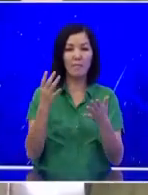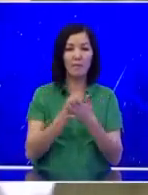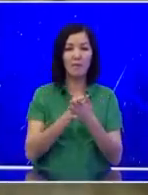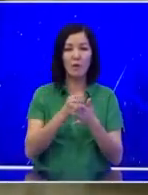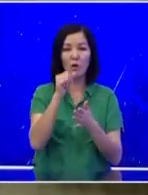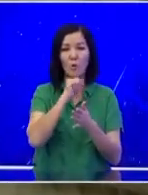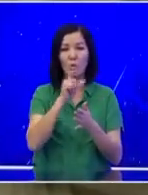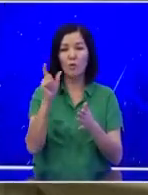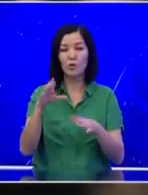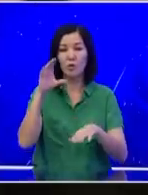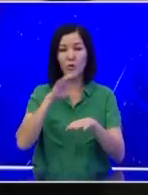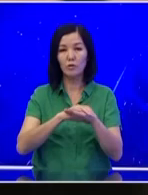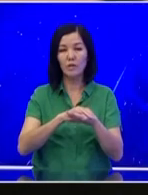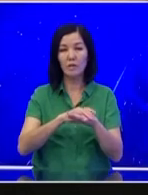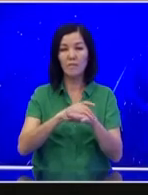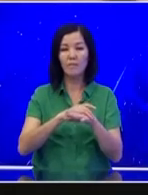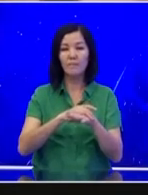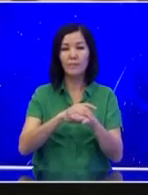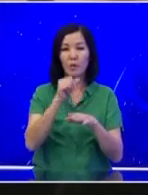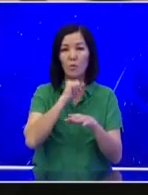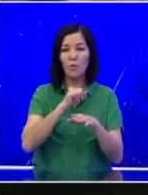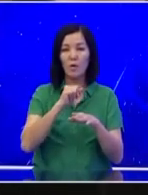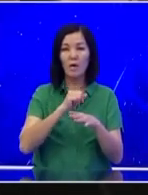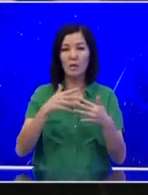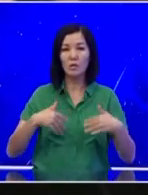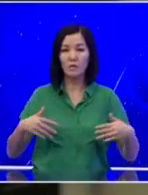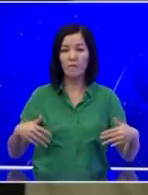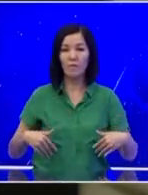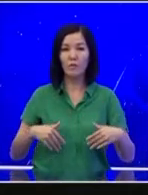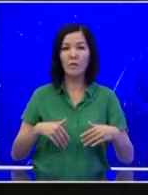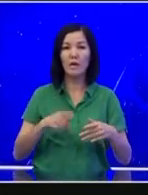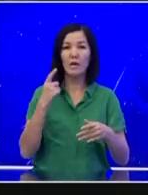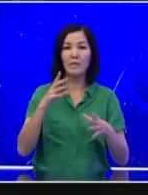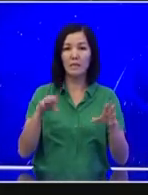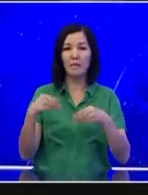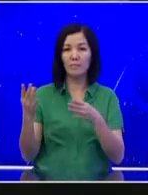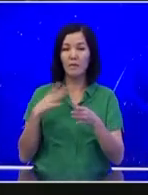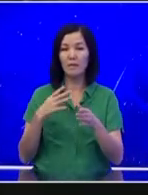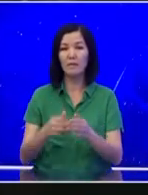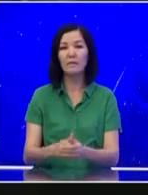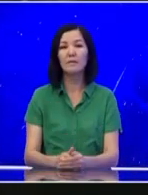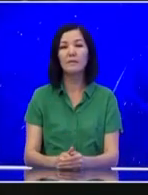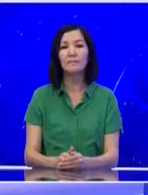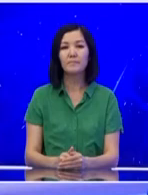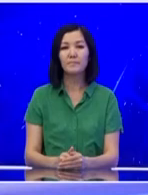ұсталып, қолды болған малдары иелеріне қайтарылыпты. Мадина Берікқызы, Алматы облысы полиция департаменті қолдауымен.